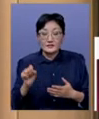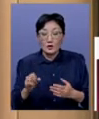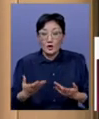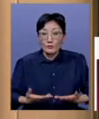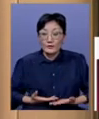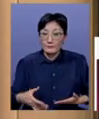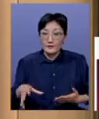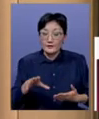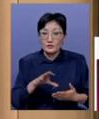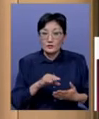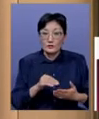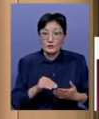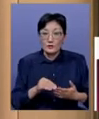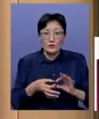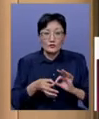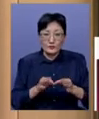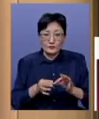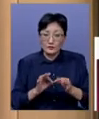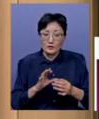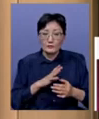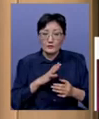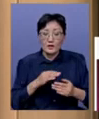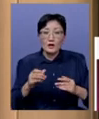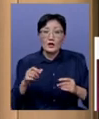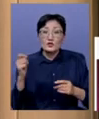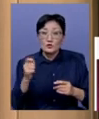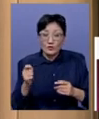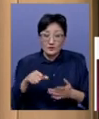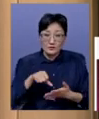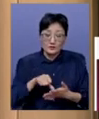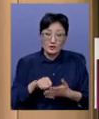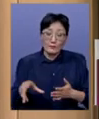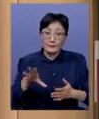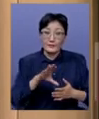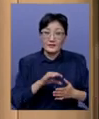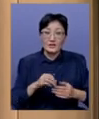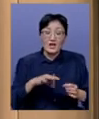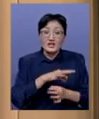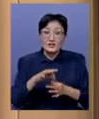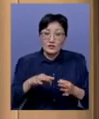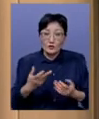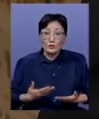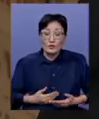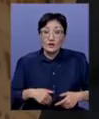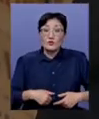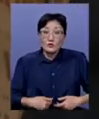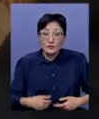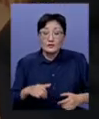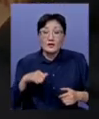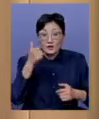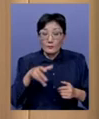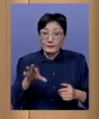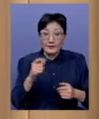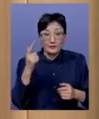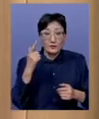де, бәрі де күрделі. Соғысқа да қатысқан, бәрінде жетімдікті көрді, ашаршылықты көрді, бірақ